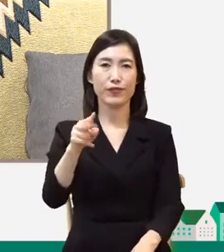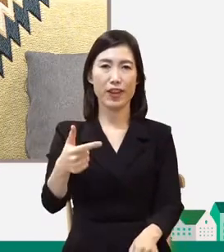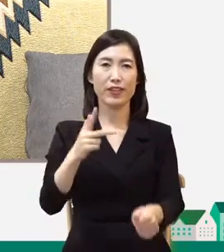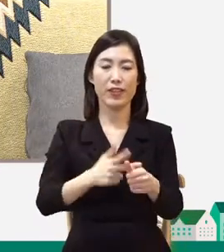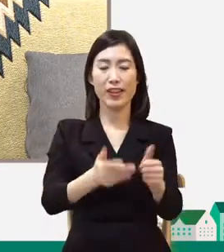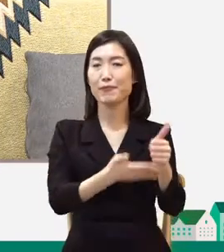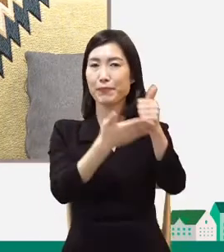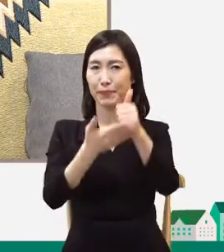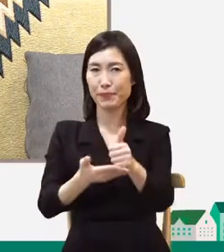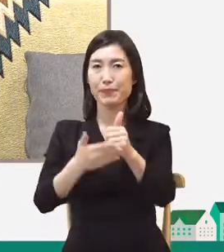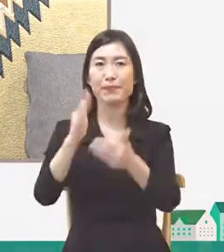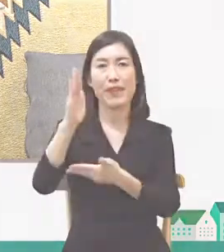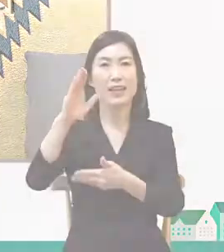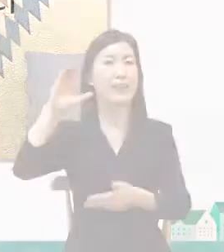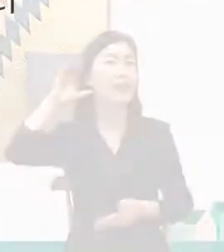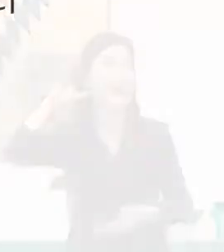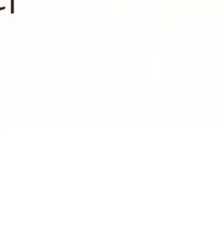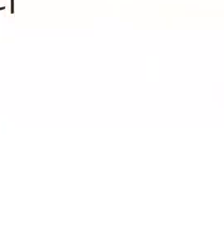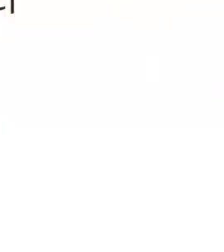하겠습니다.